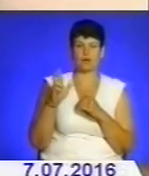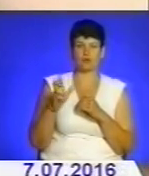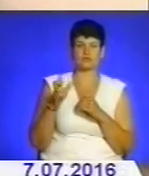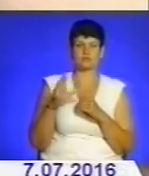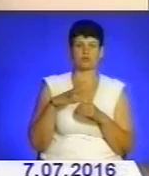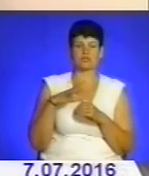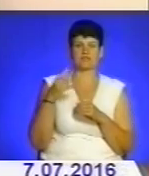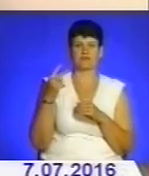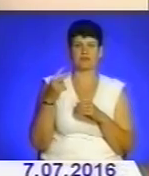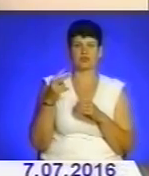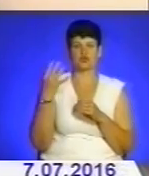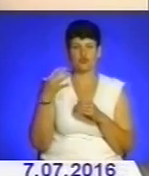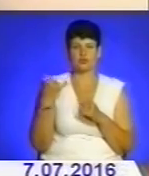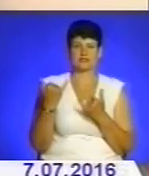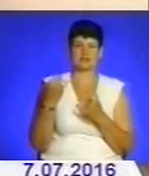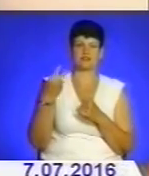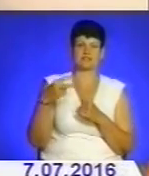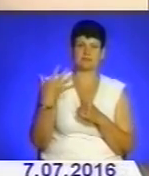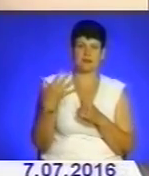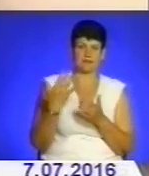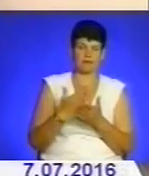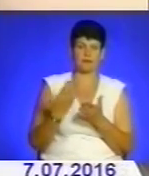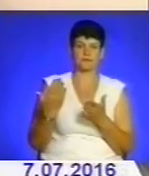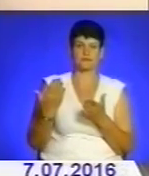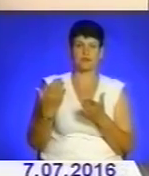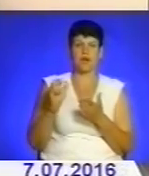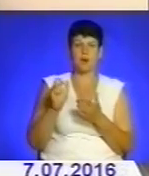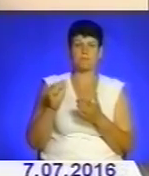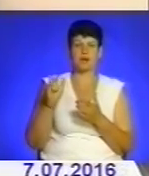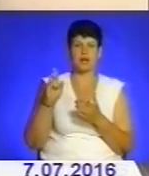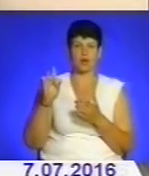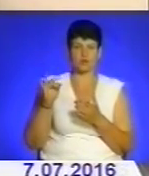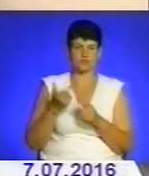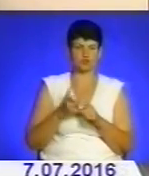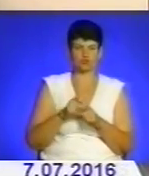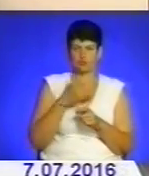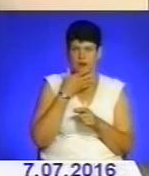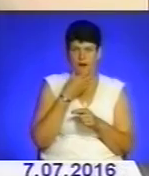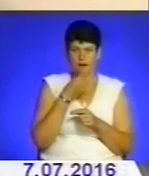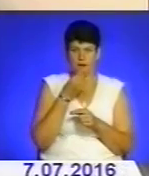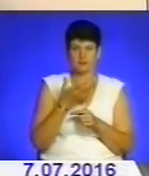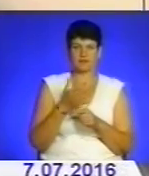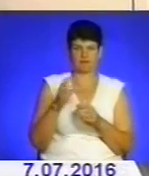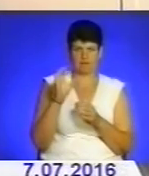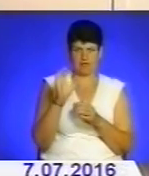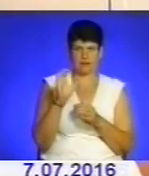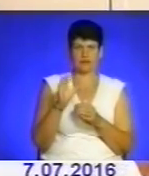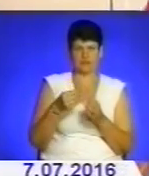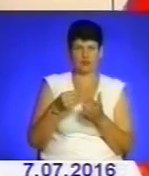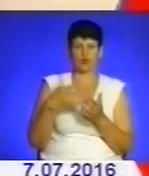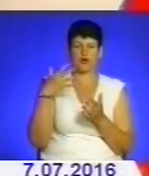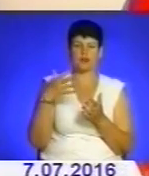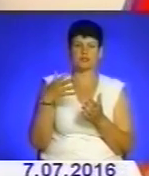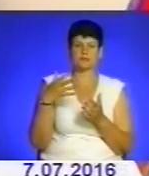вже по 25, по 20 є. І залежить від абрикоски. Якщо гарна абрикоса, стила велика, то вона дорожча, а